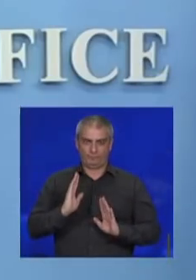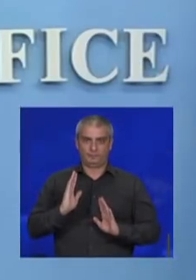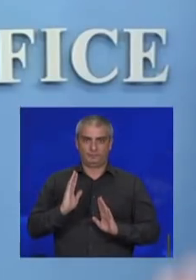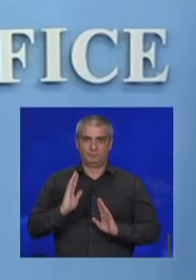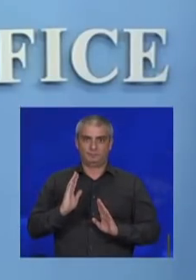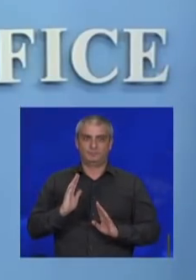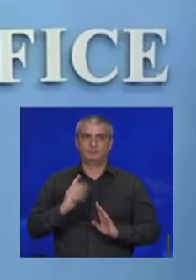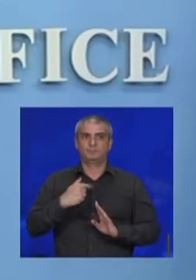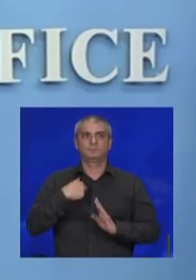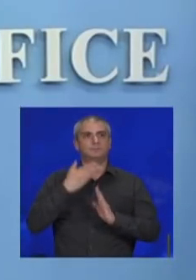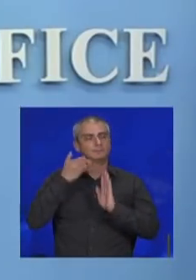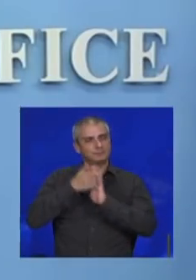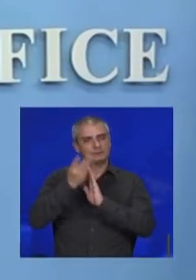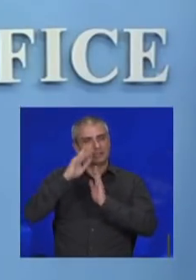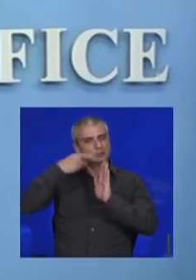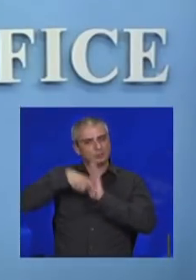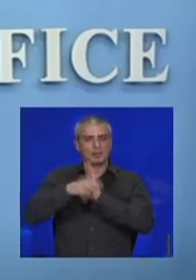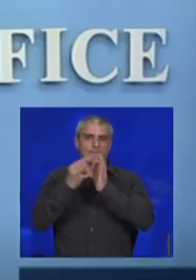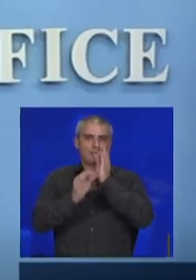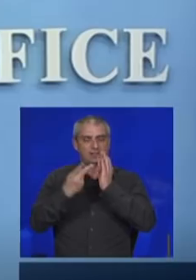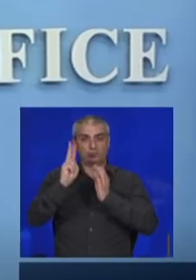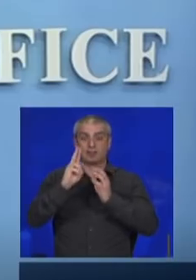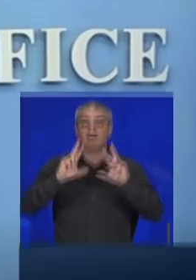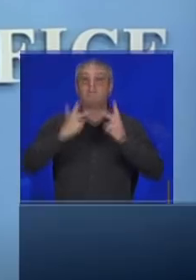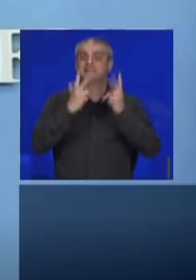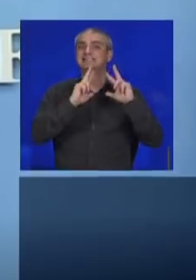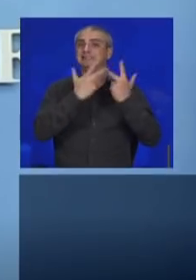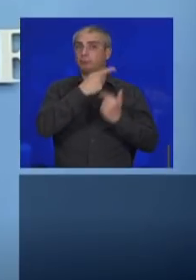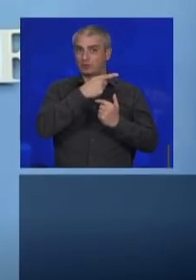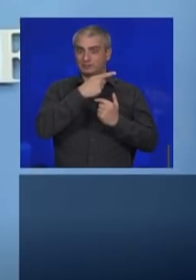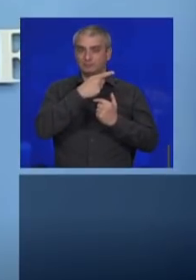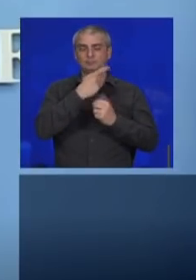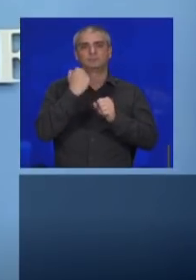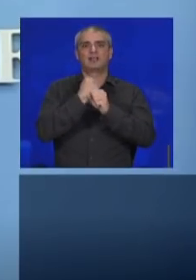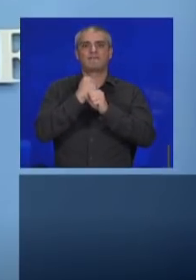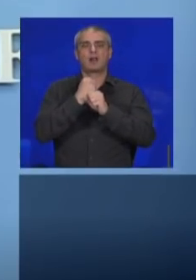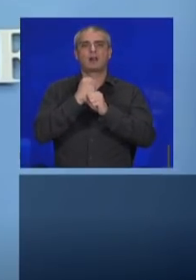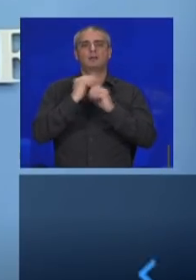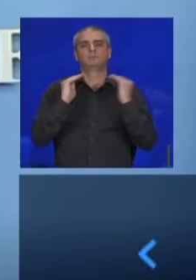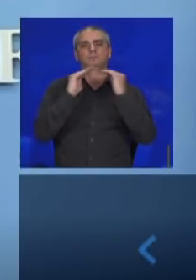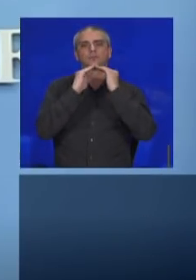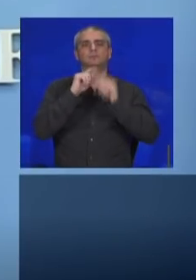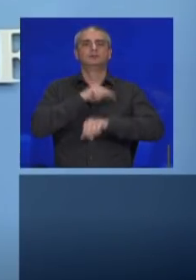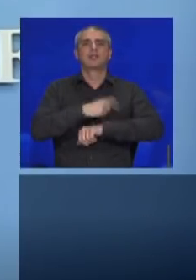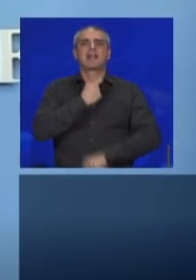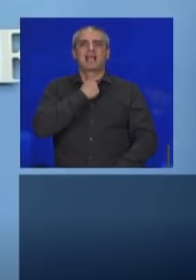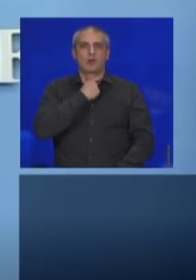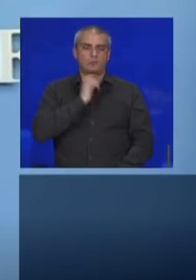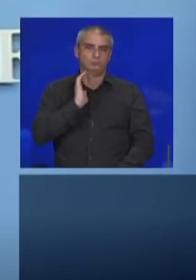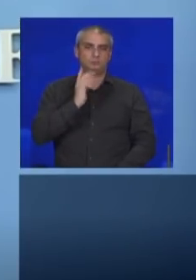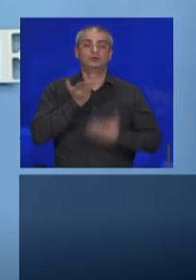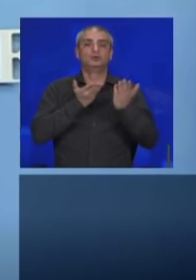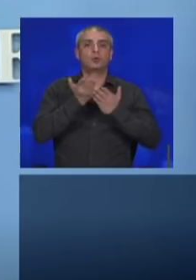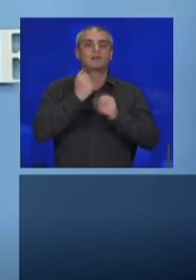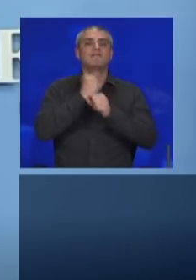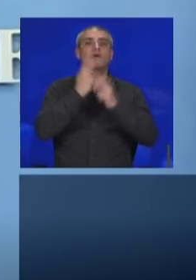ונכנס קצת יותר לפרטים. המגזר הציבורי יפעל במתכונת המותאמת לשעת חירום, שירותים ועובדים חיוניים